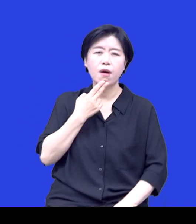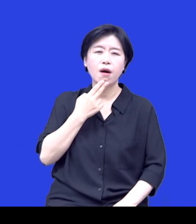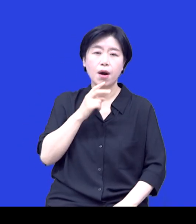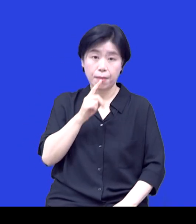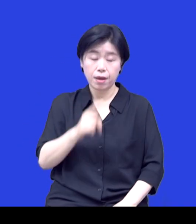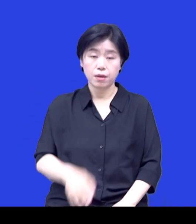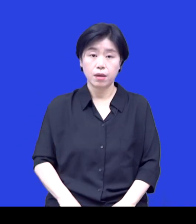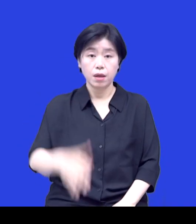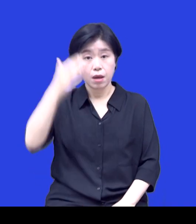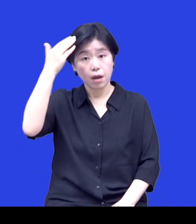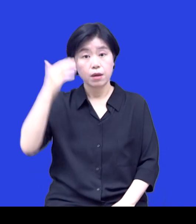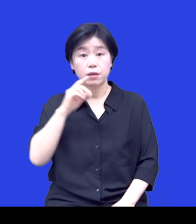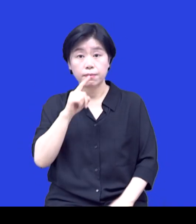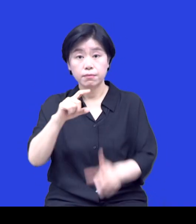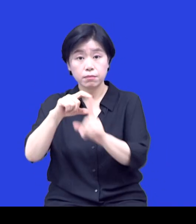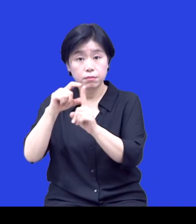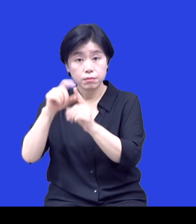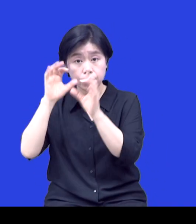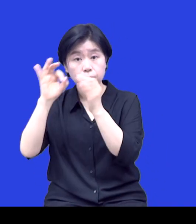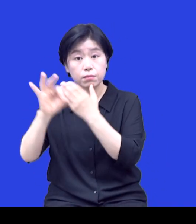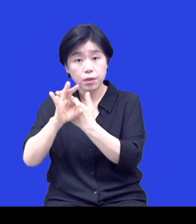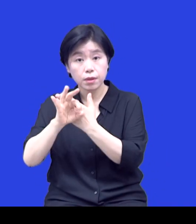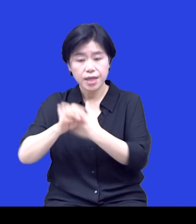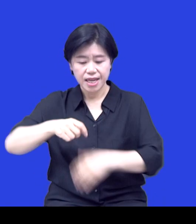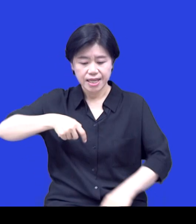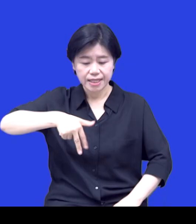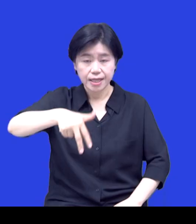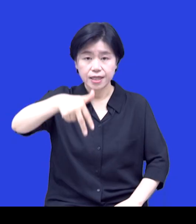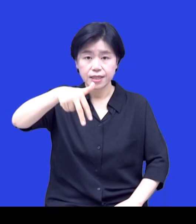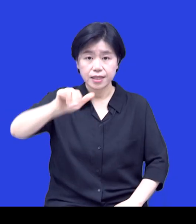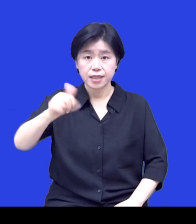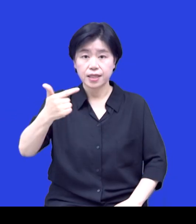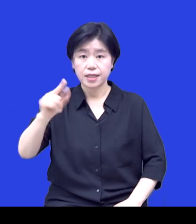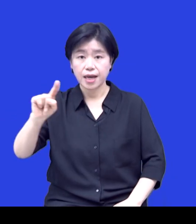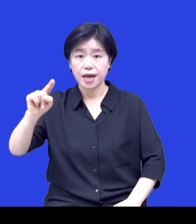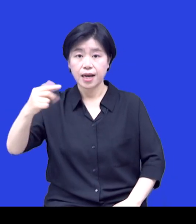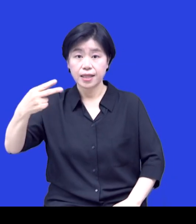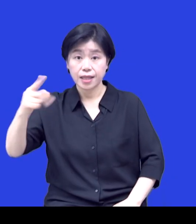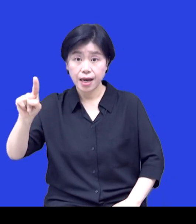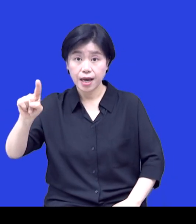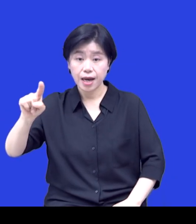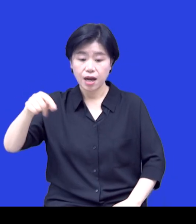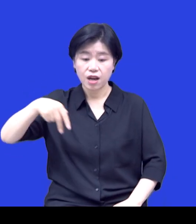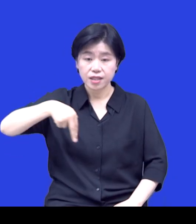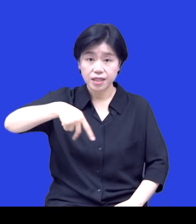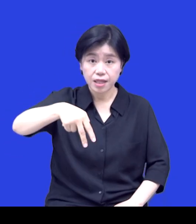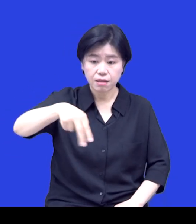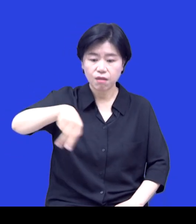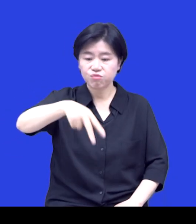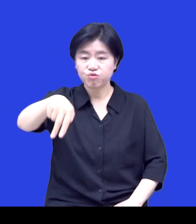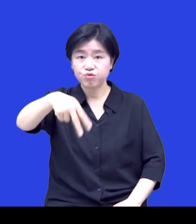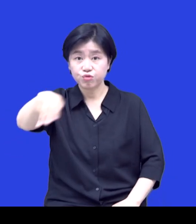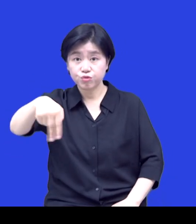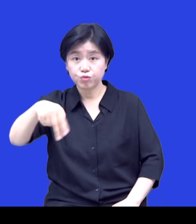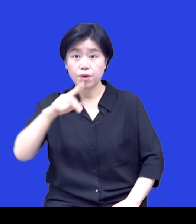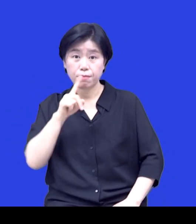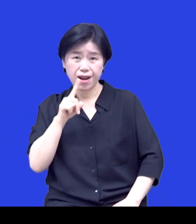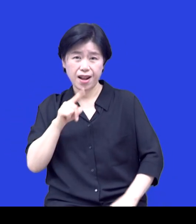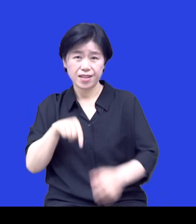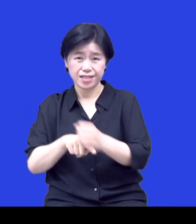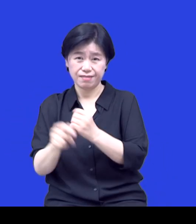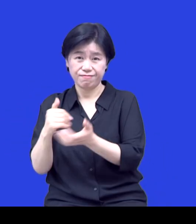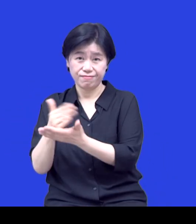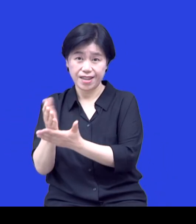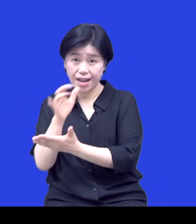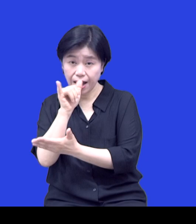한국어 성경에는 사망의 음침한 골짜기로 지난다 할 때 지난다는 말이 뭐 돌아다닌다, 헤맨다는 말로 해석될 수도 있는데 네네.